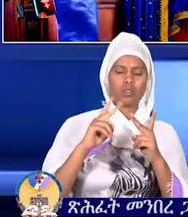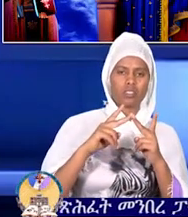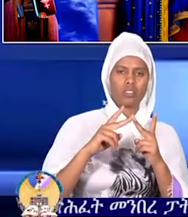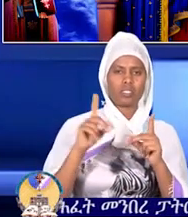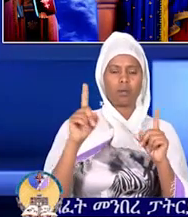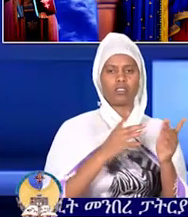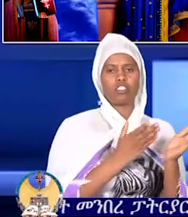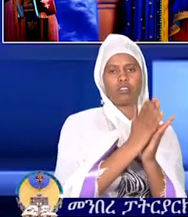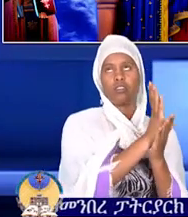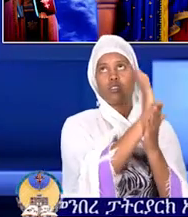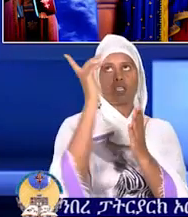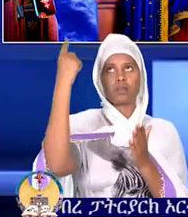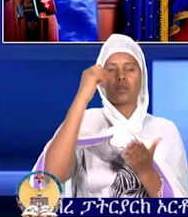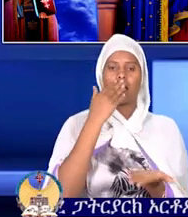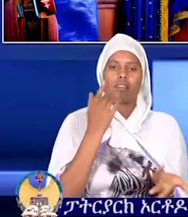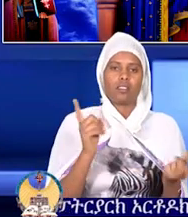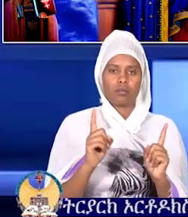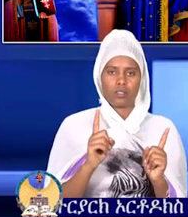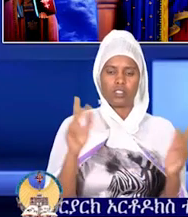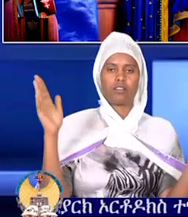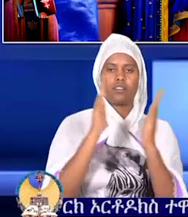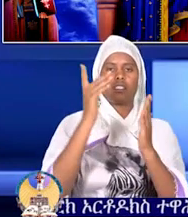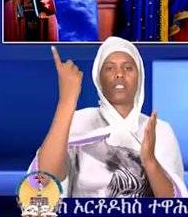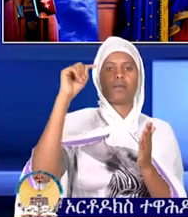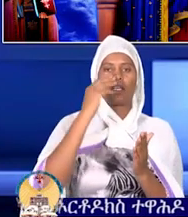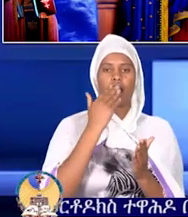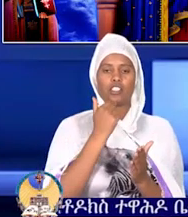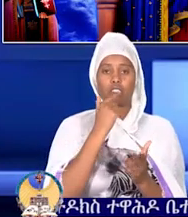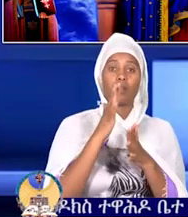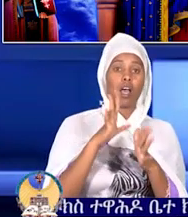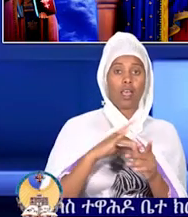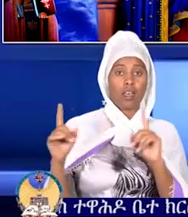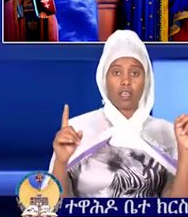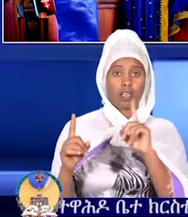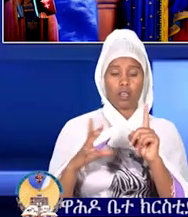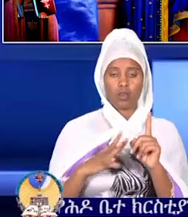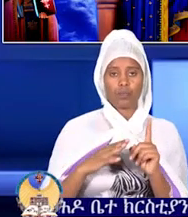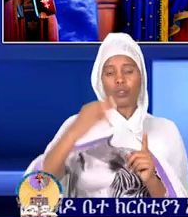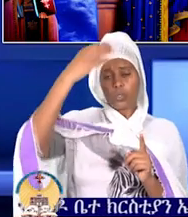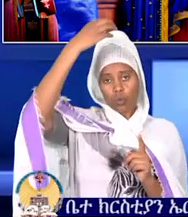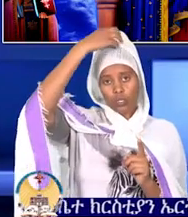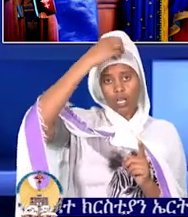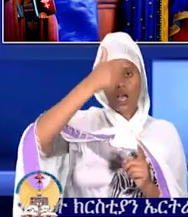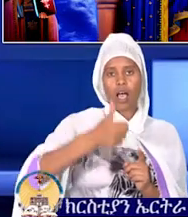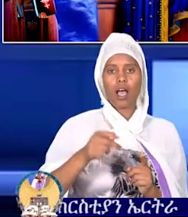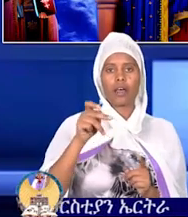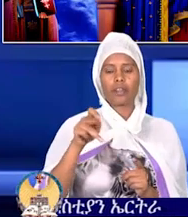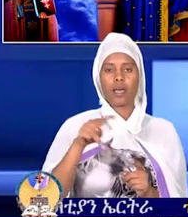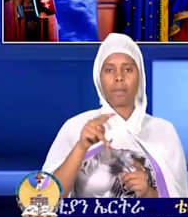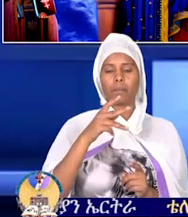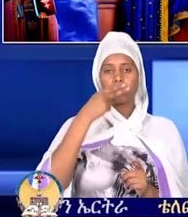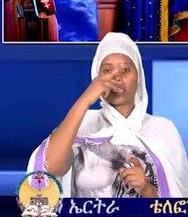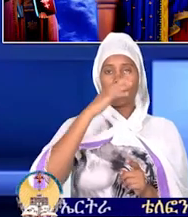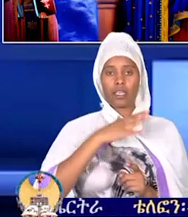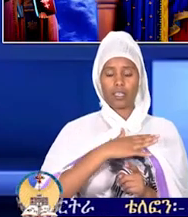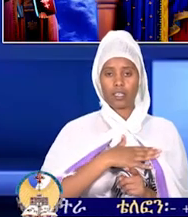نمن تعد لي النزب السب كل اللي يخل هذا حد تخن حدت قوي تا عدم